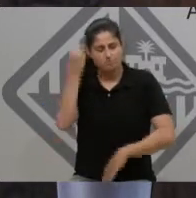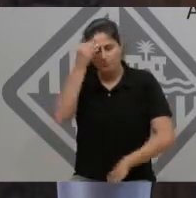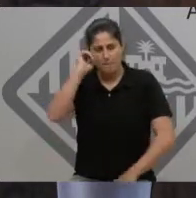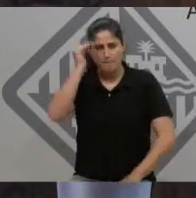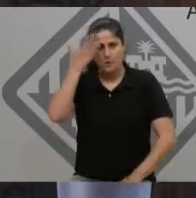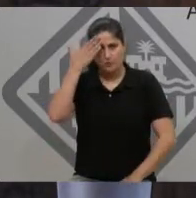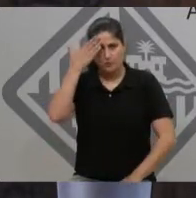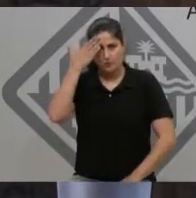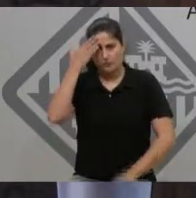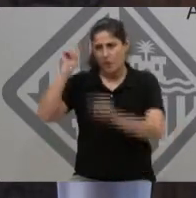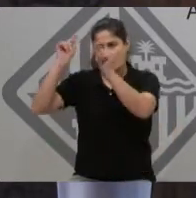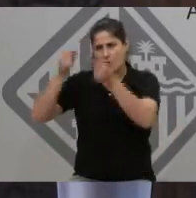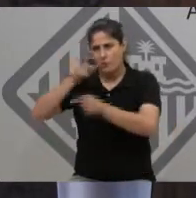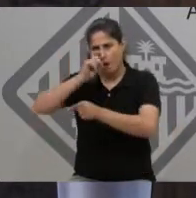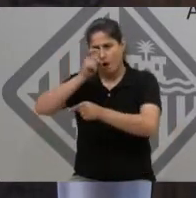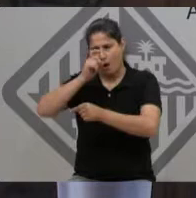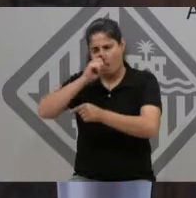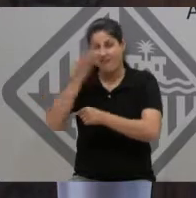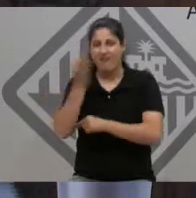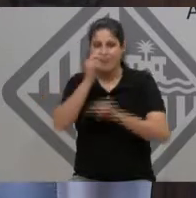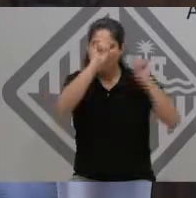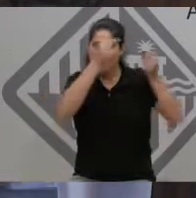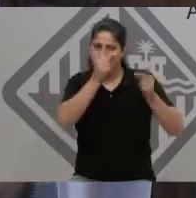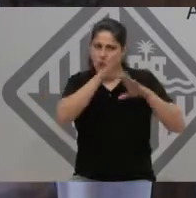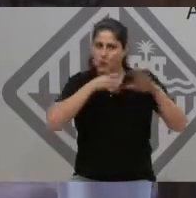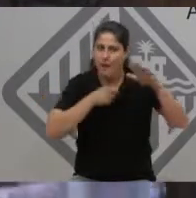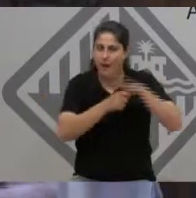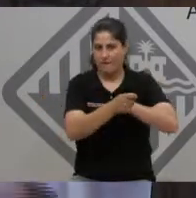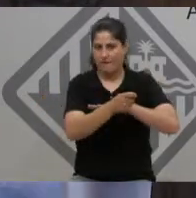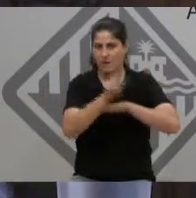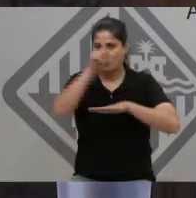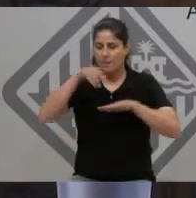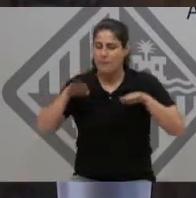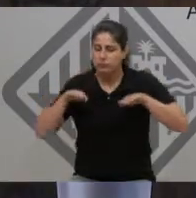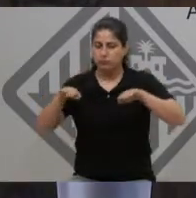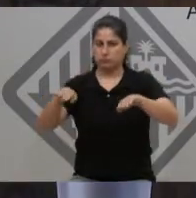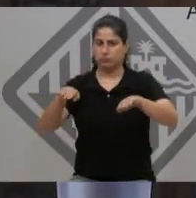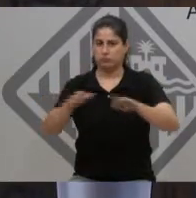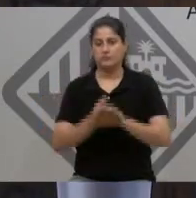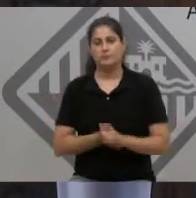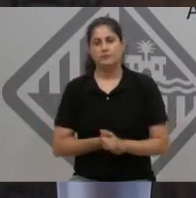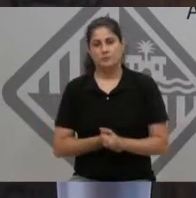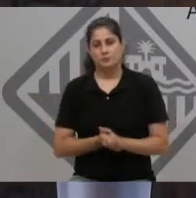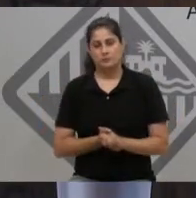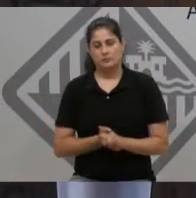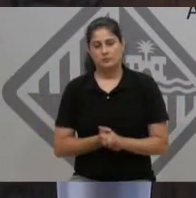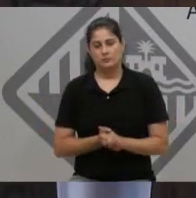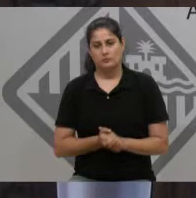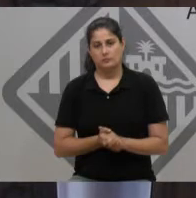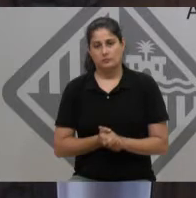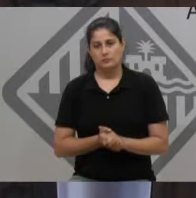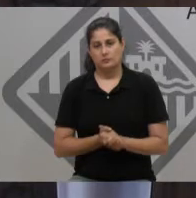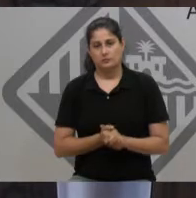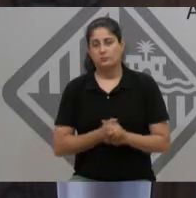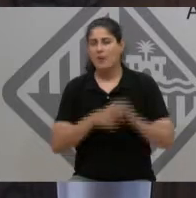igual que se fan pressupostos anuals, fer pressupostos d'inversions que tinguin una dimensió